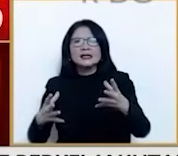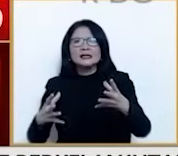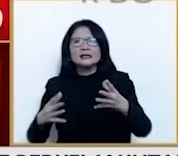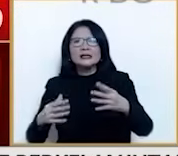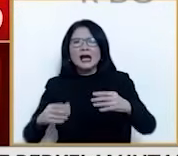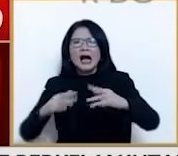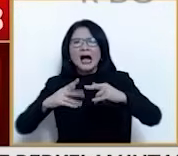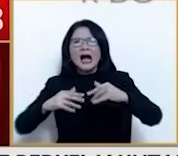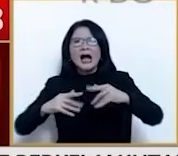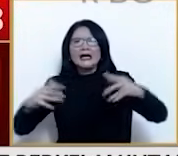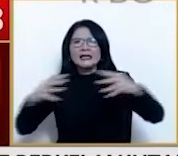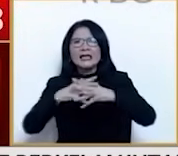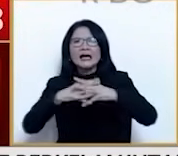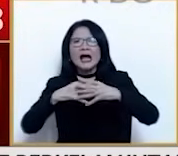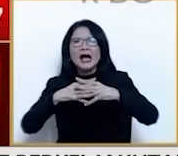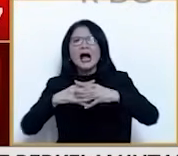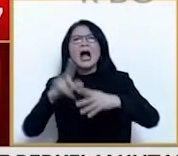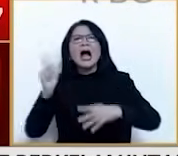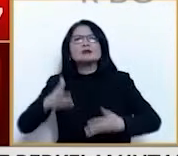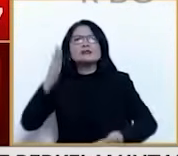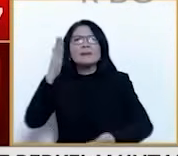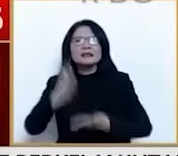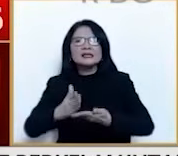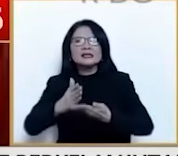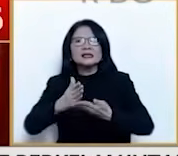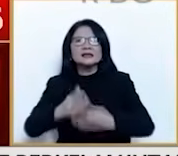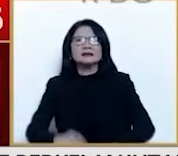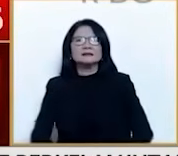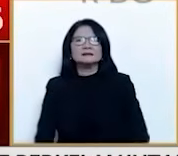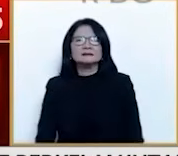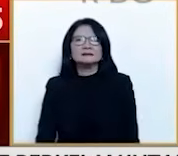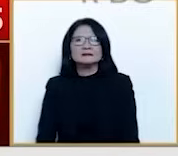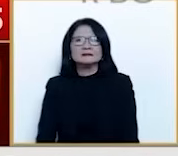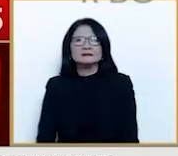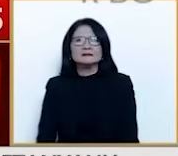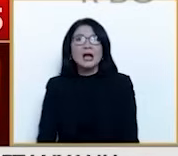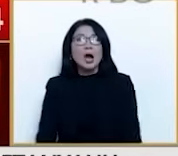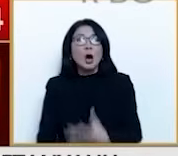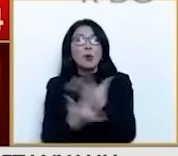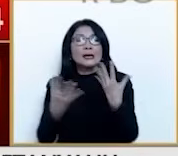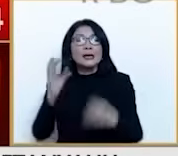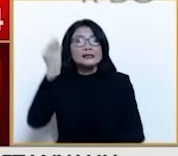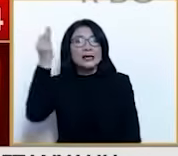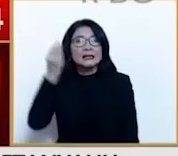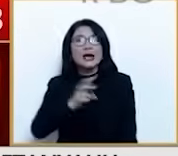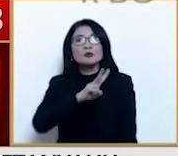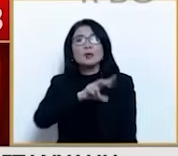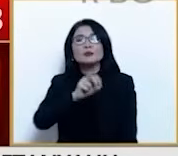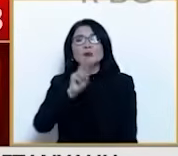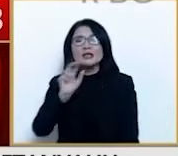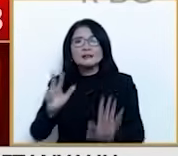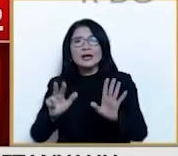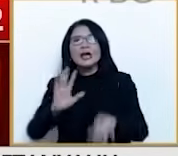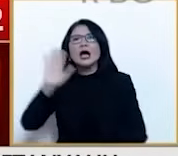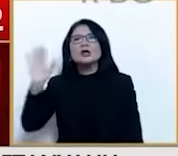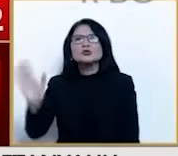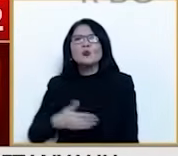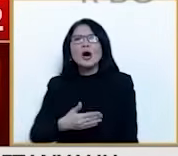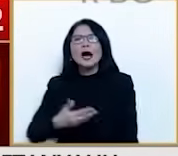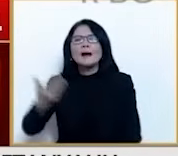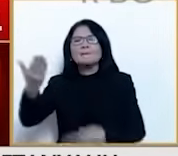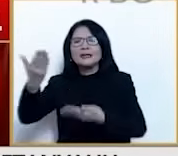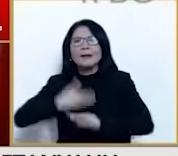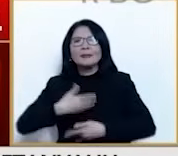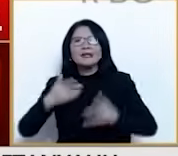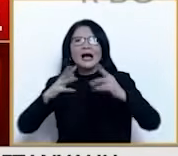secara langsung, harus dilakukan pembatasan. Sehingga dengan demikian, warga Jakarta 2029 semuanya akan menerima air